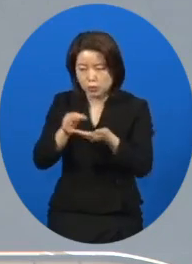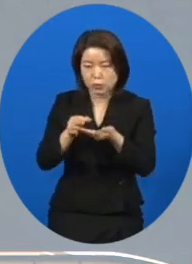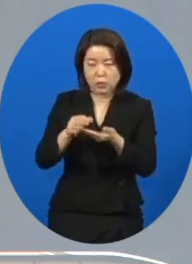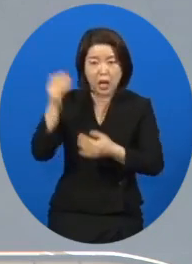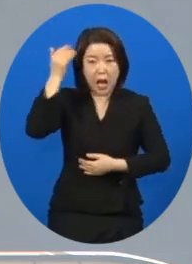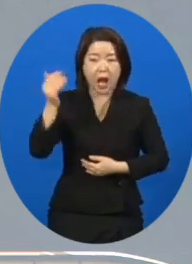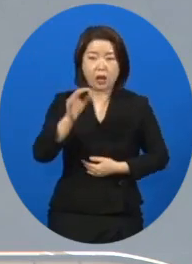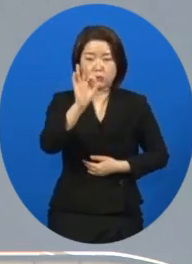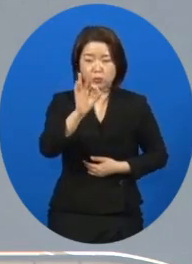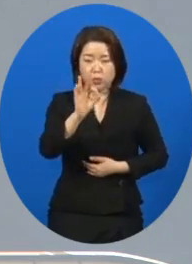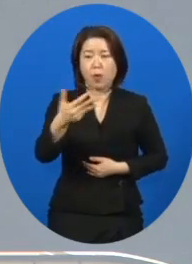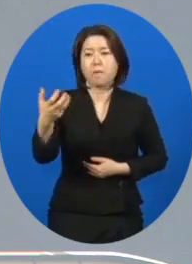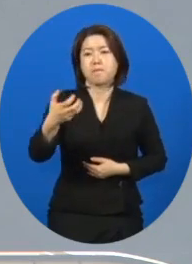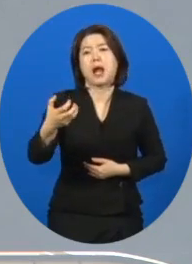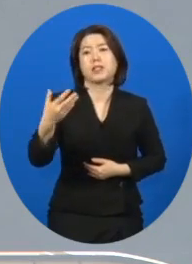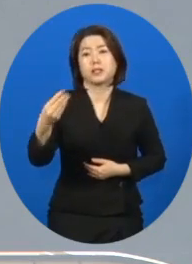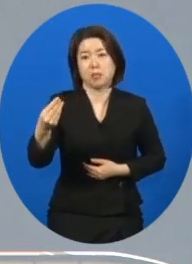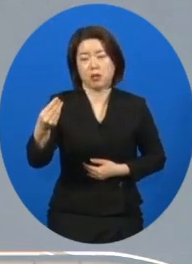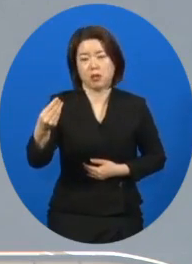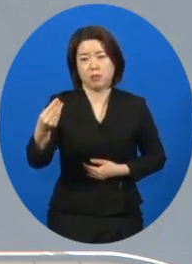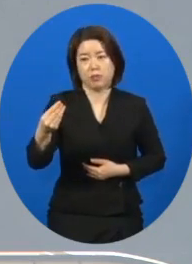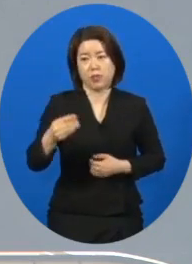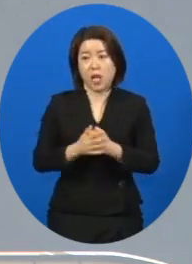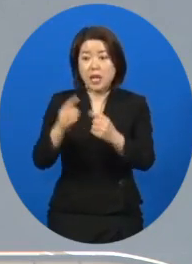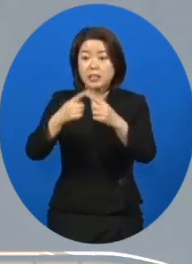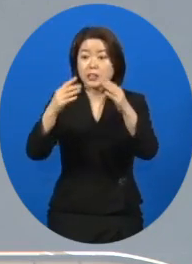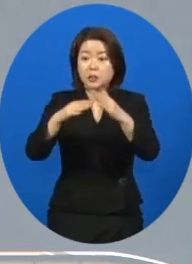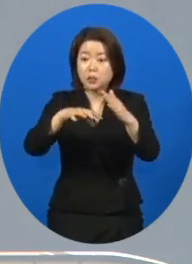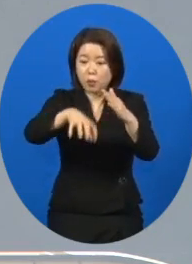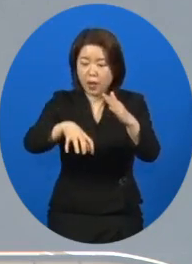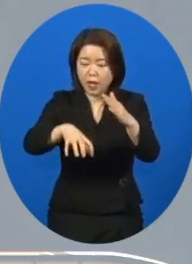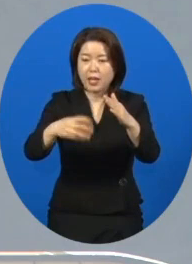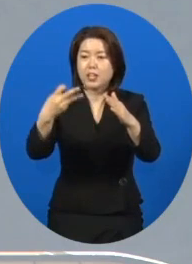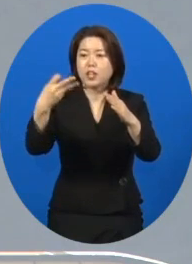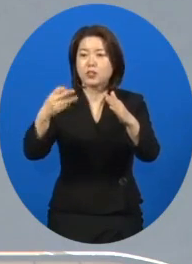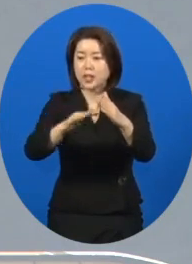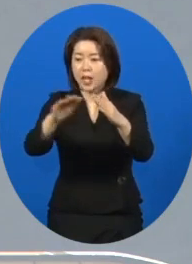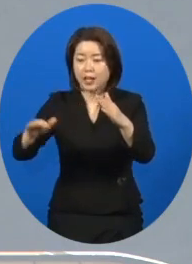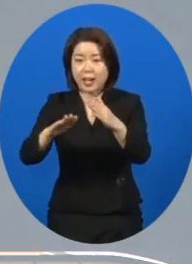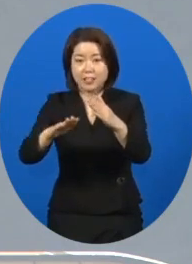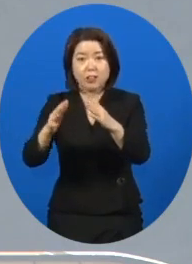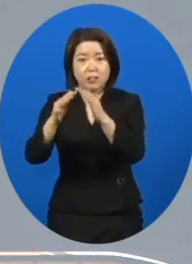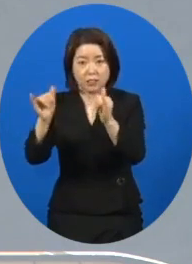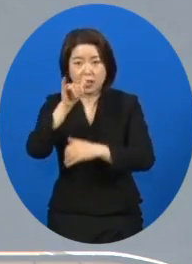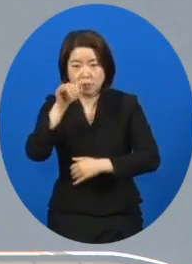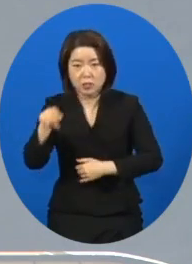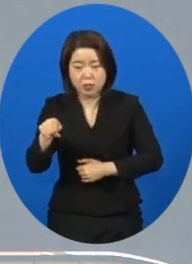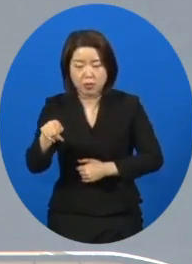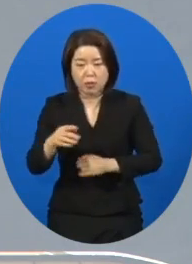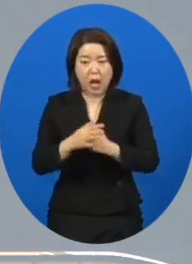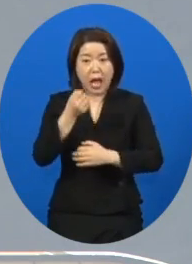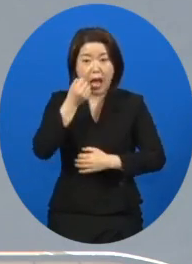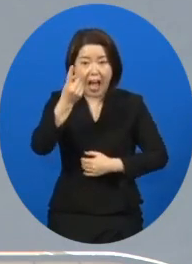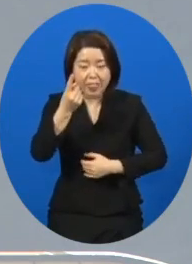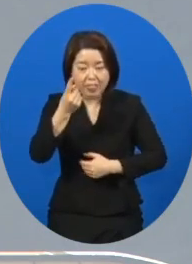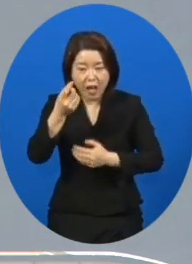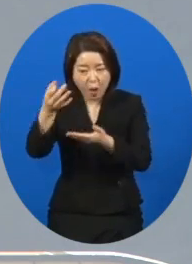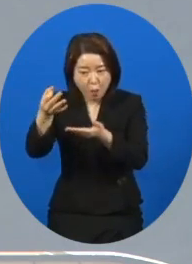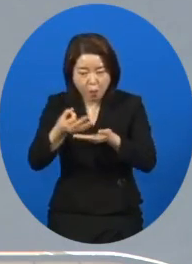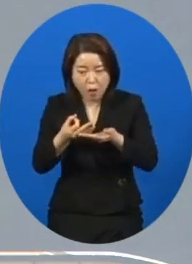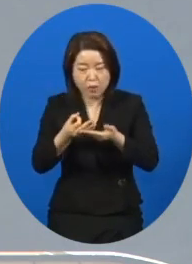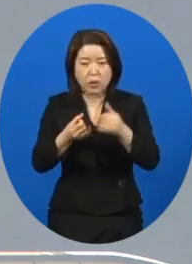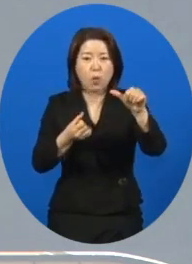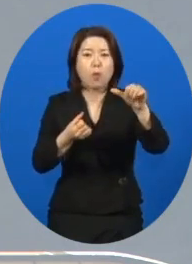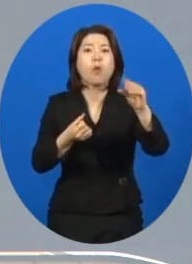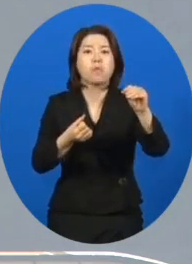원인데 그 교회 13가정 교인이 있습니다. 그들은 한 달 월급이 5만 원인